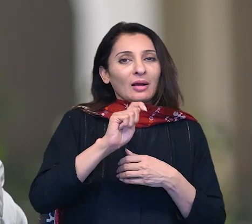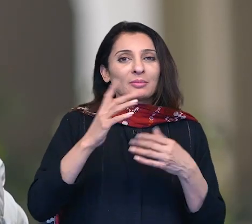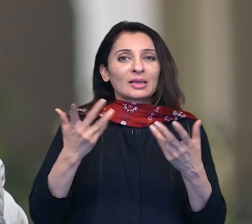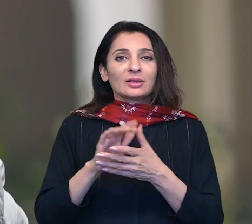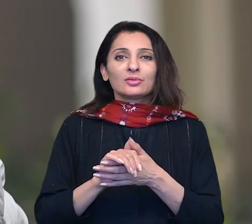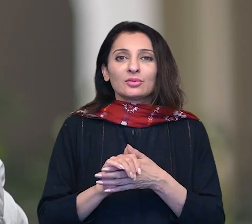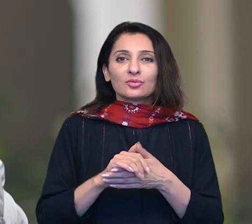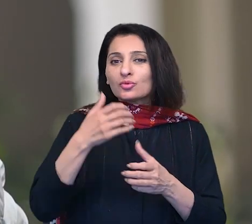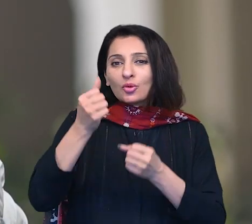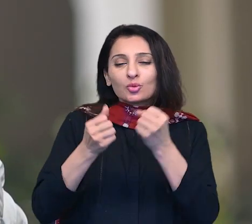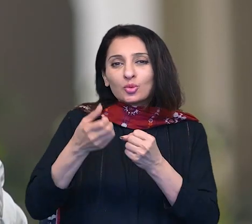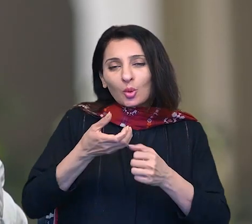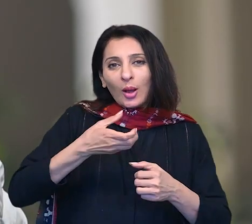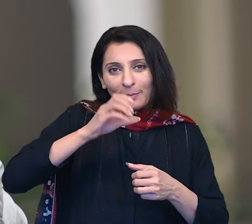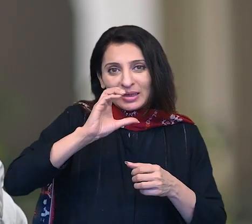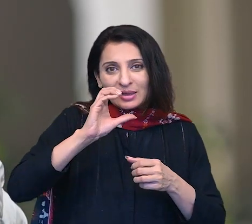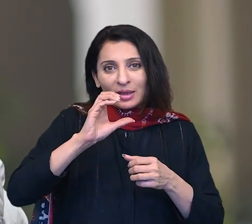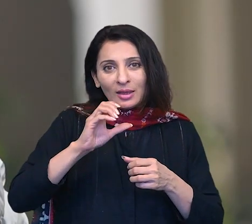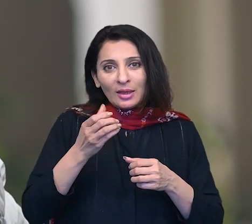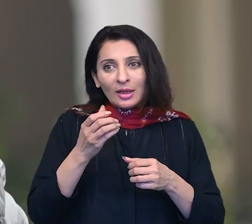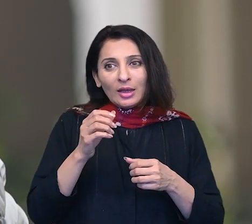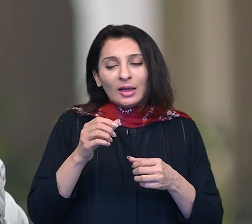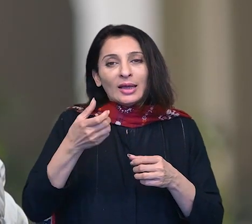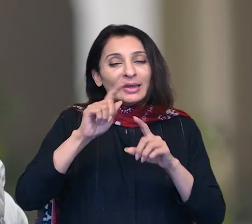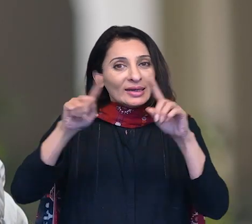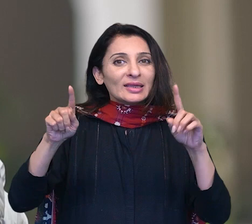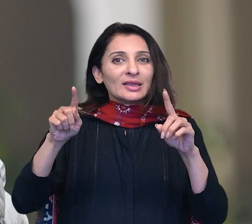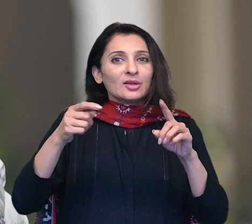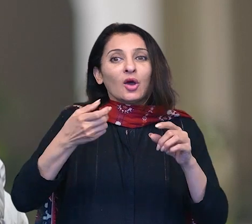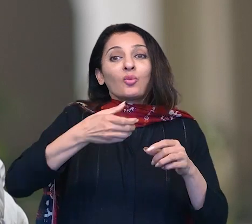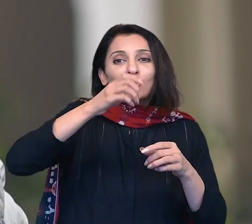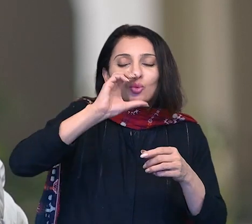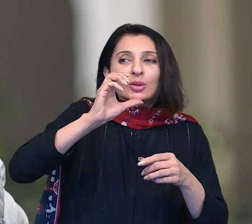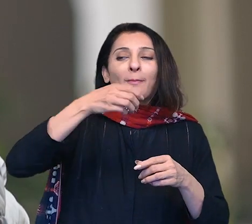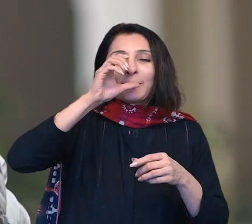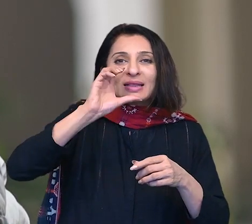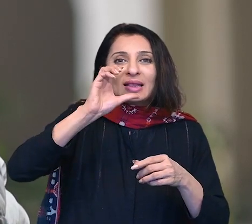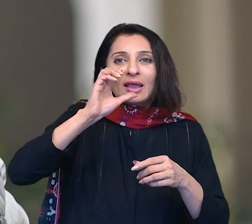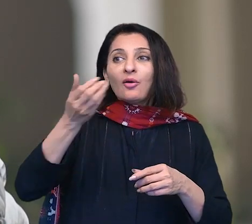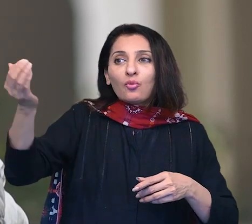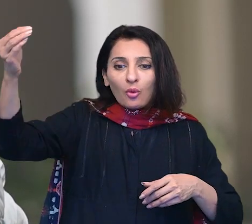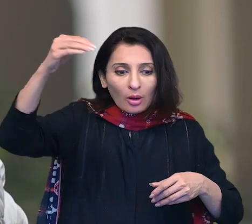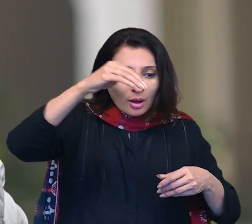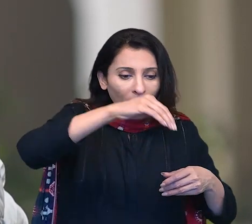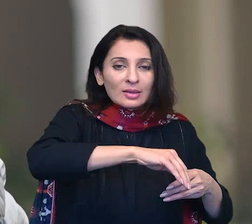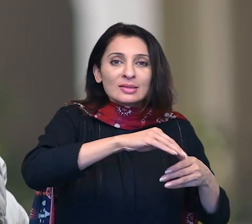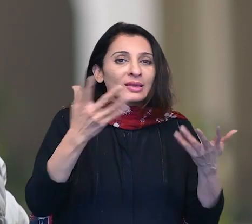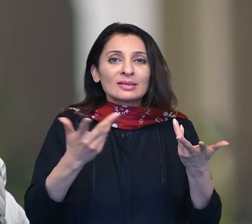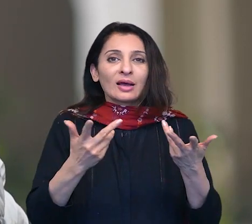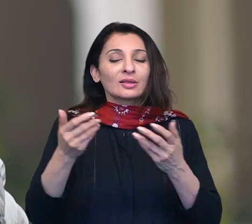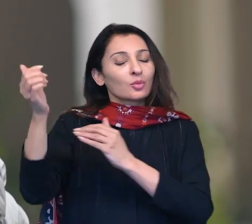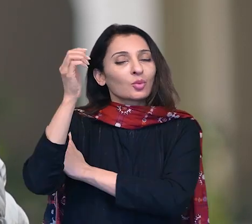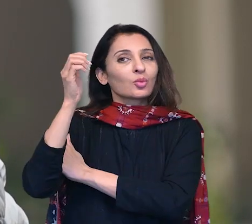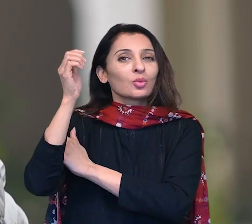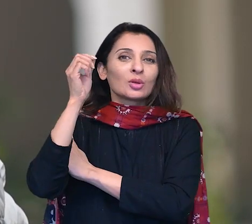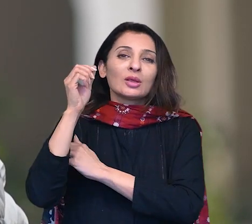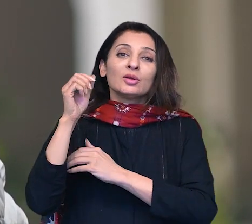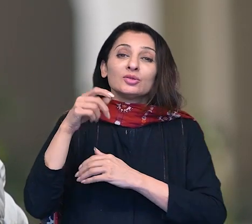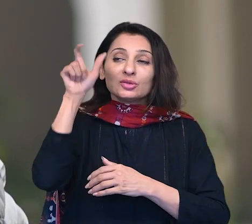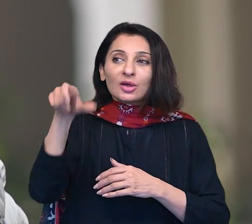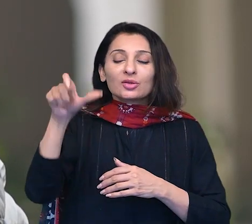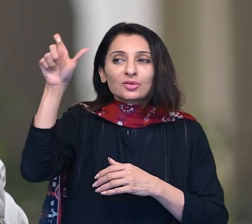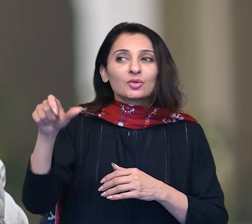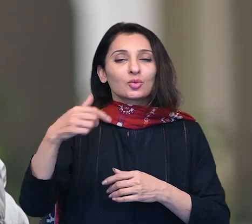کہ فارم چلتا کیسے ہے. دودھ جو ہے وہ ہم پیتے ہیں، لیکن وہ دودھ کیسے آتا ہے وہ جو ہے